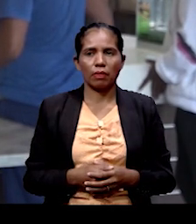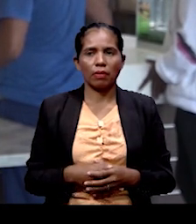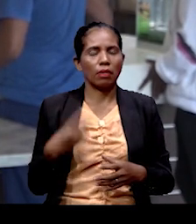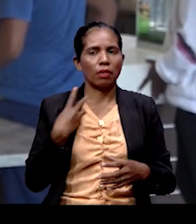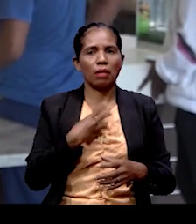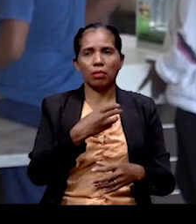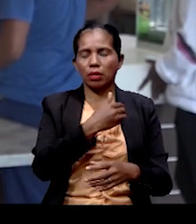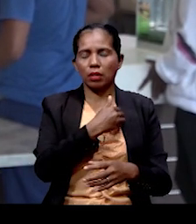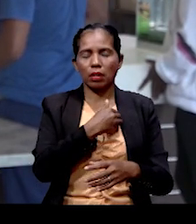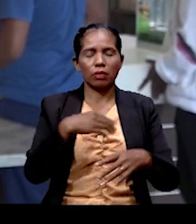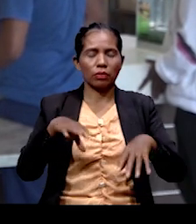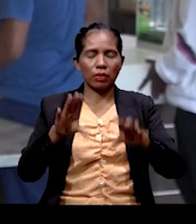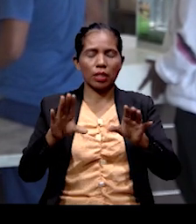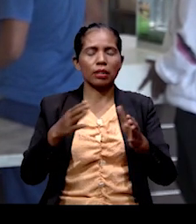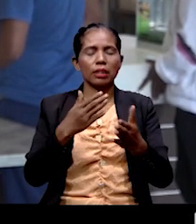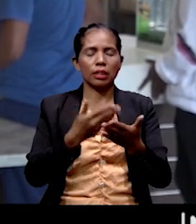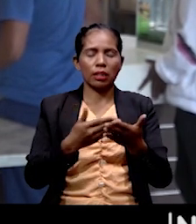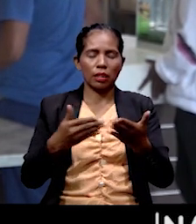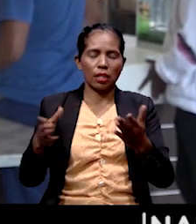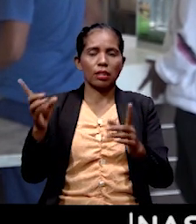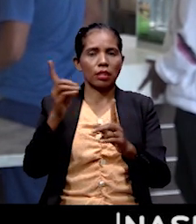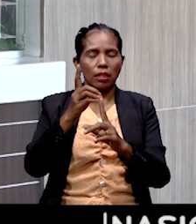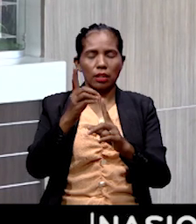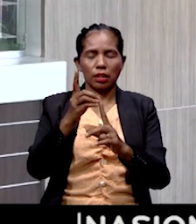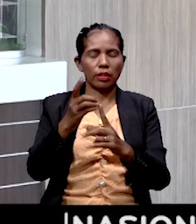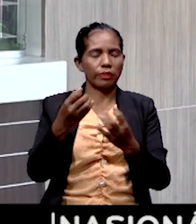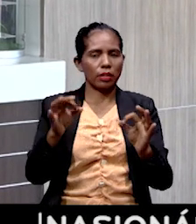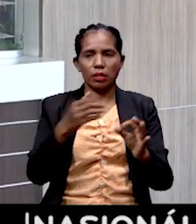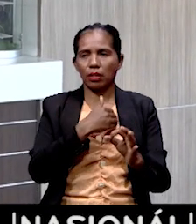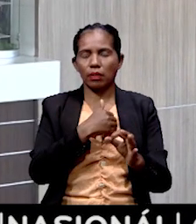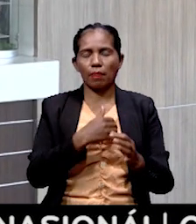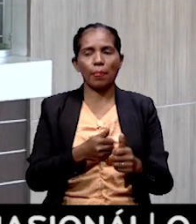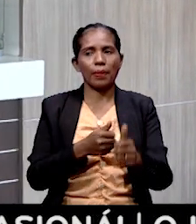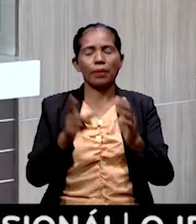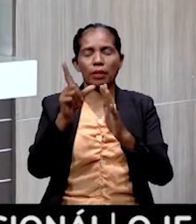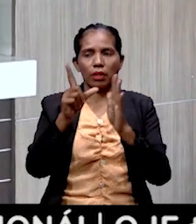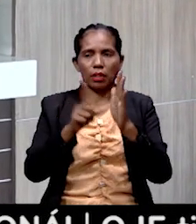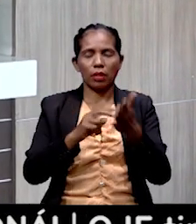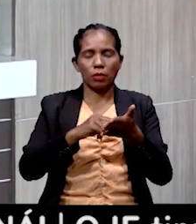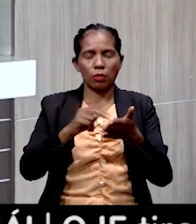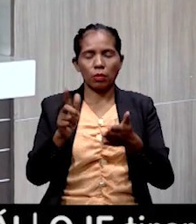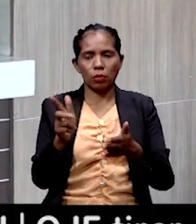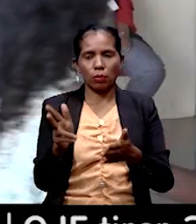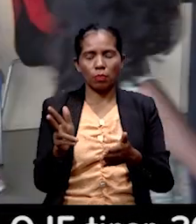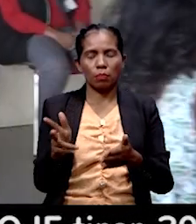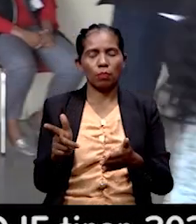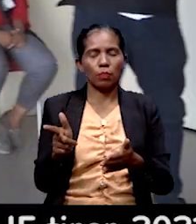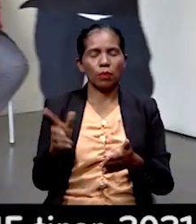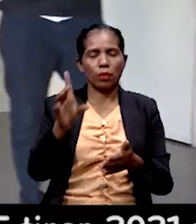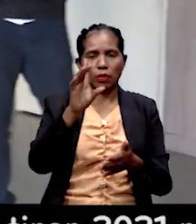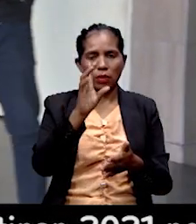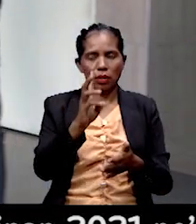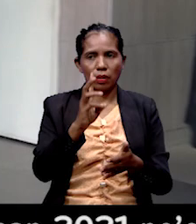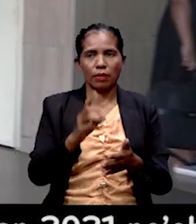ami sidak fang sasang ne beliu lorong ka liu expire ne. Tuir decreto lei número ruan lure singneng barari hun rua sanu lure singneng